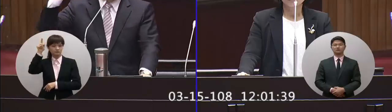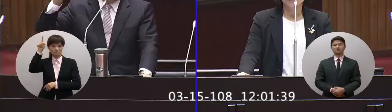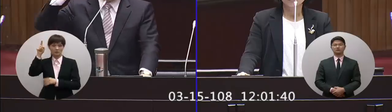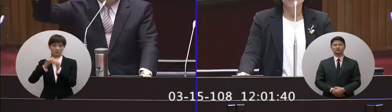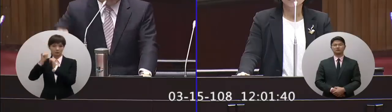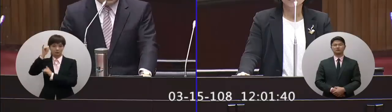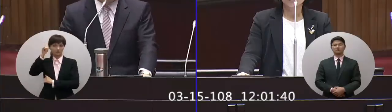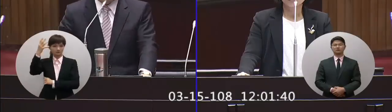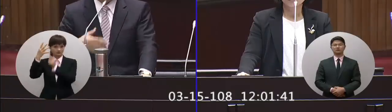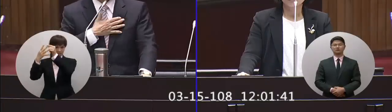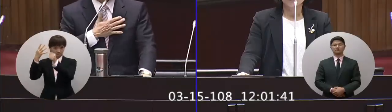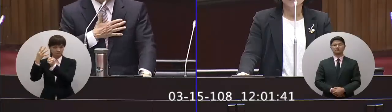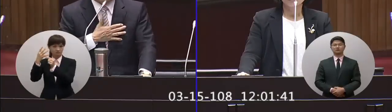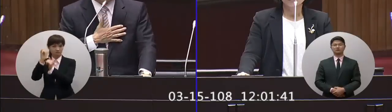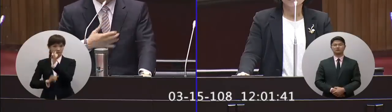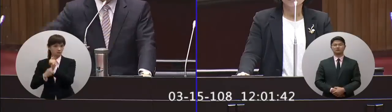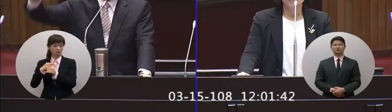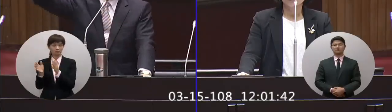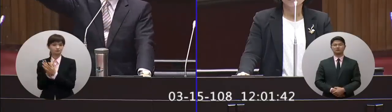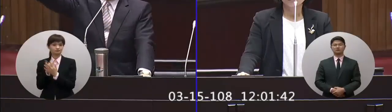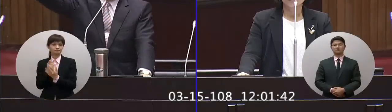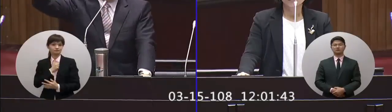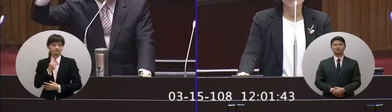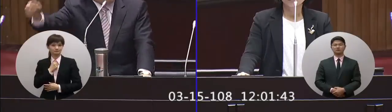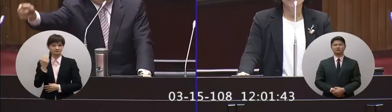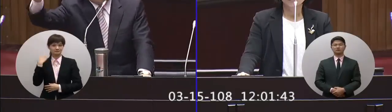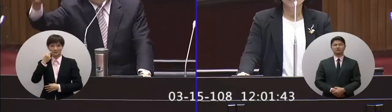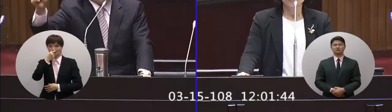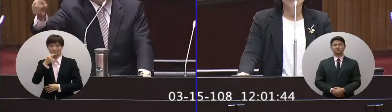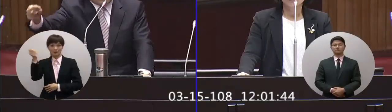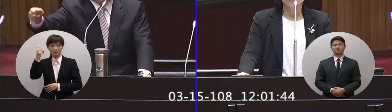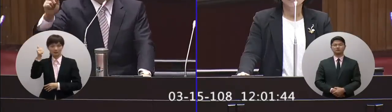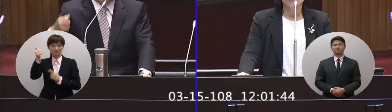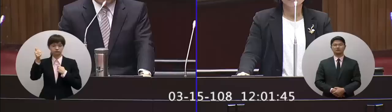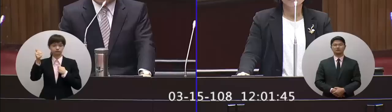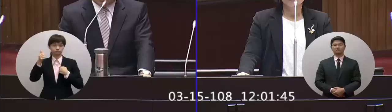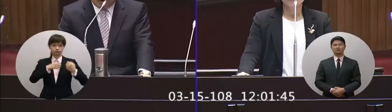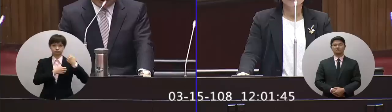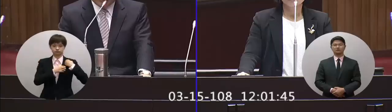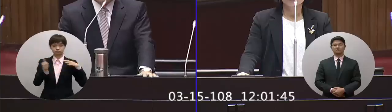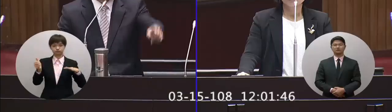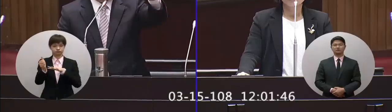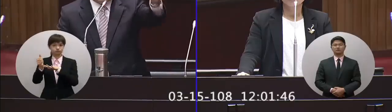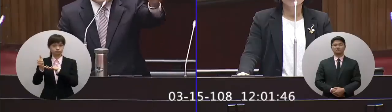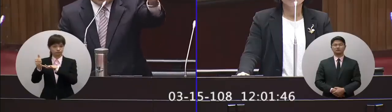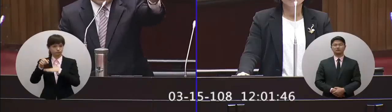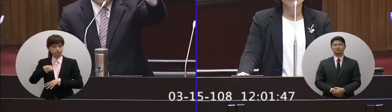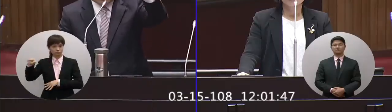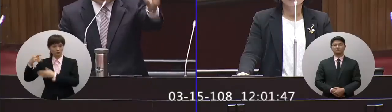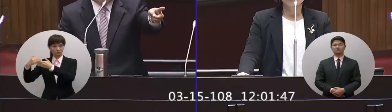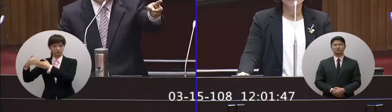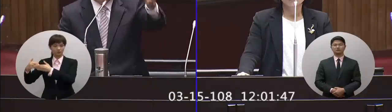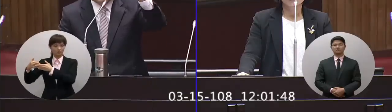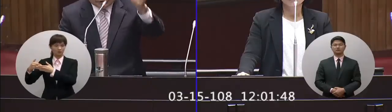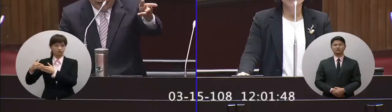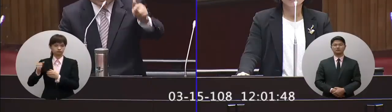正说反攻大陆，我当两年兵，跟着他说反攻大陆，消灭万恶共匪。等到蒋万